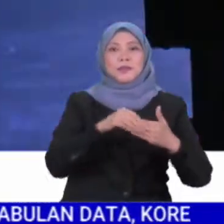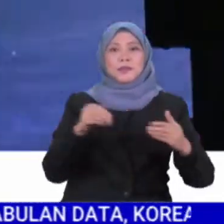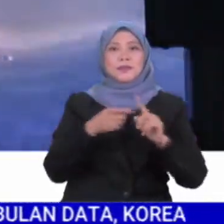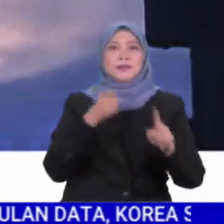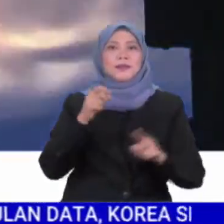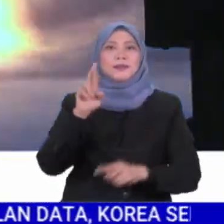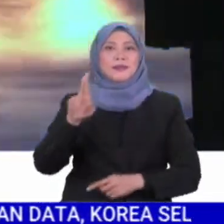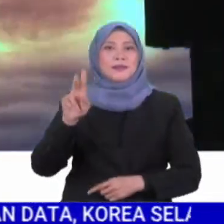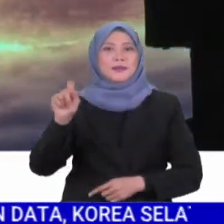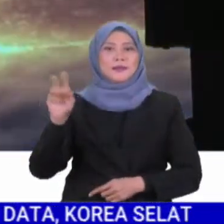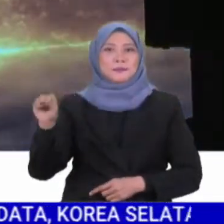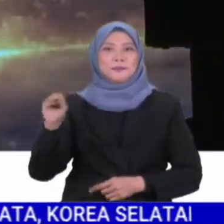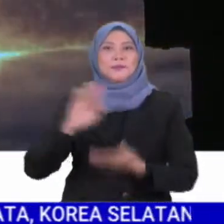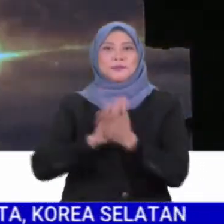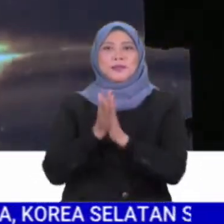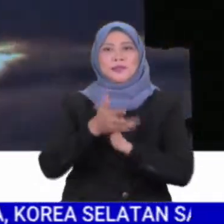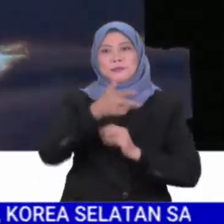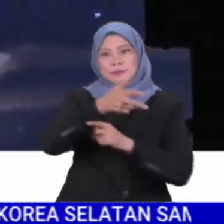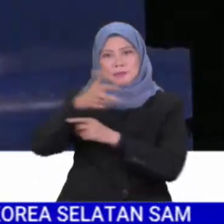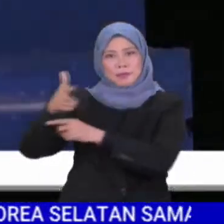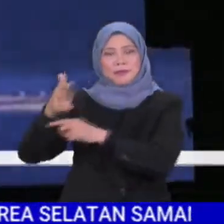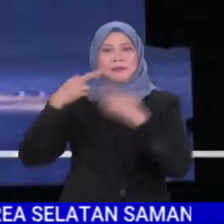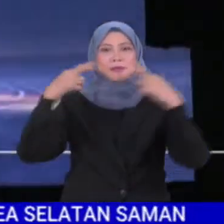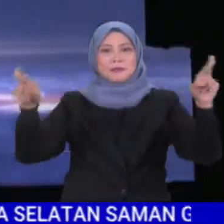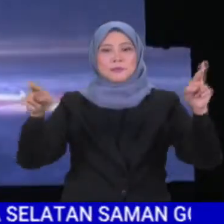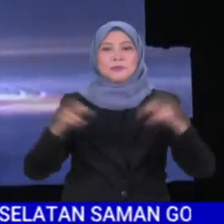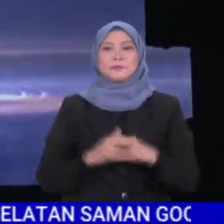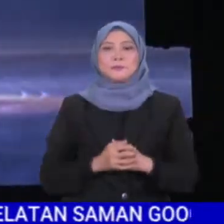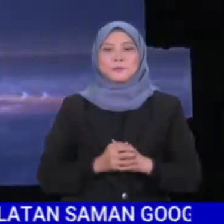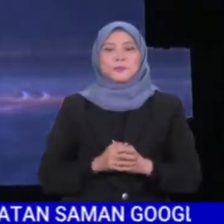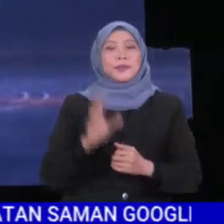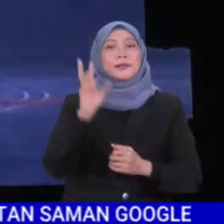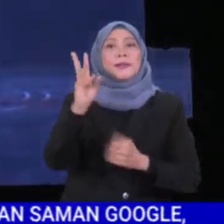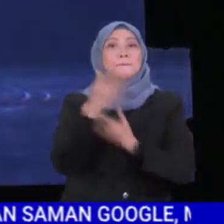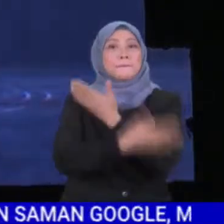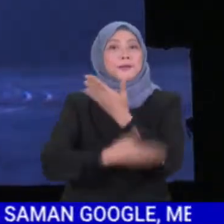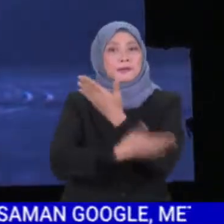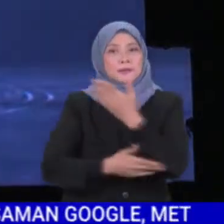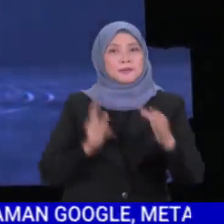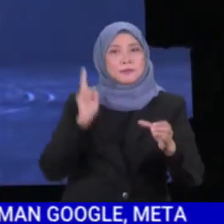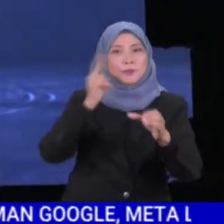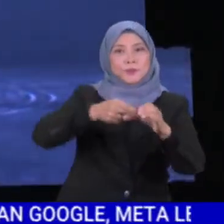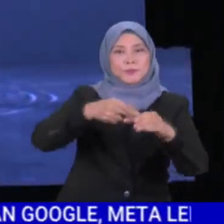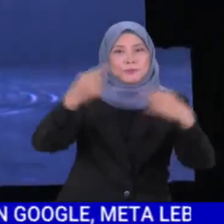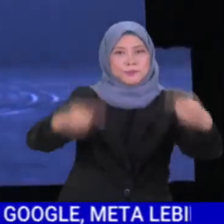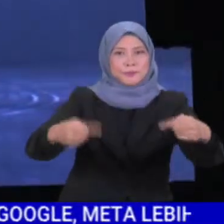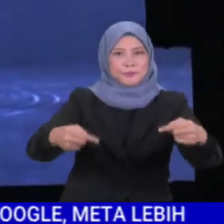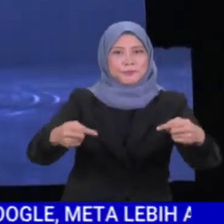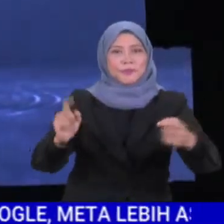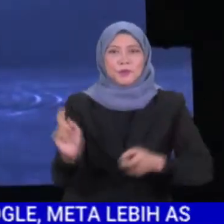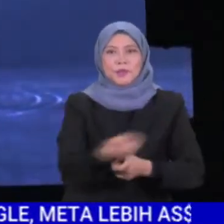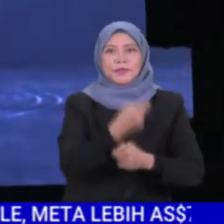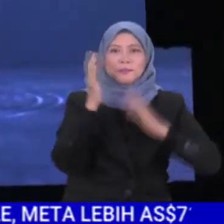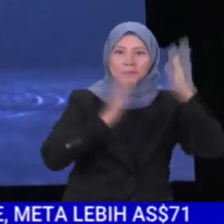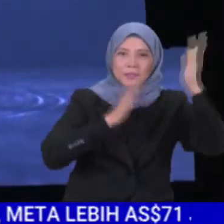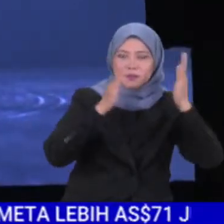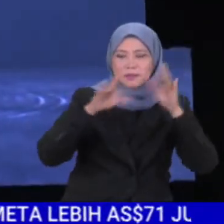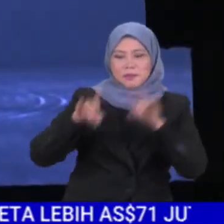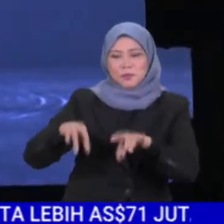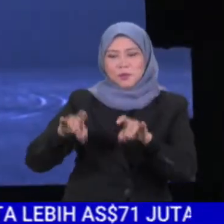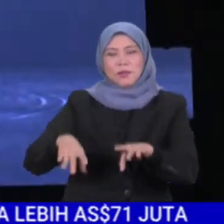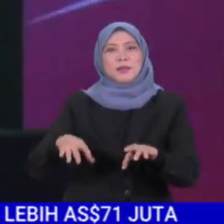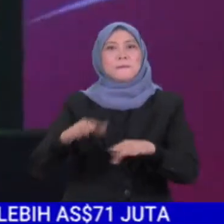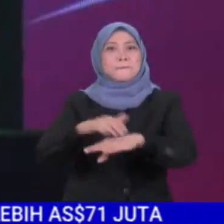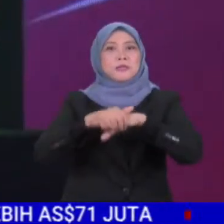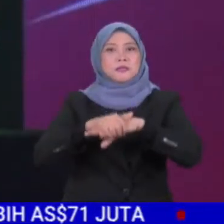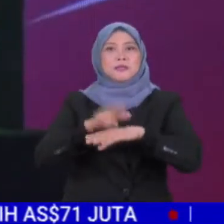Radio Televisyen Malaysia sebagai penyiar rasmi. Ketika ini, 6 negara bakal menyertai kejohanan tersebut iaitu Malaysia, Australia,